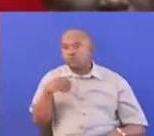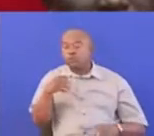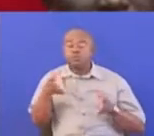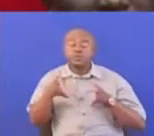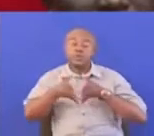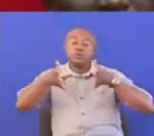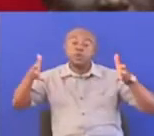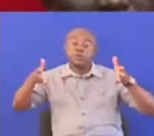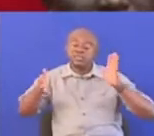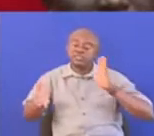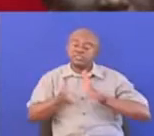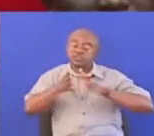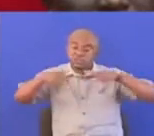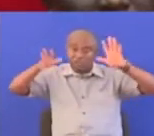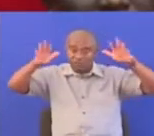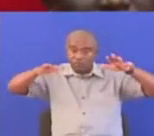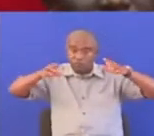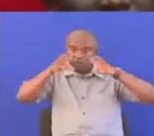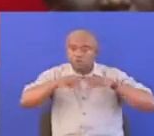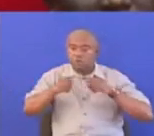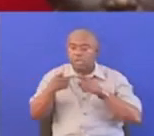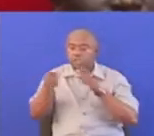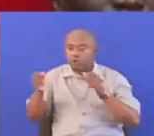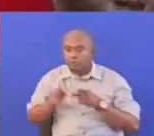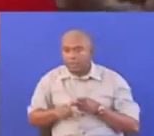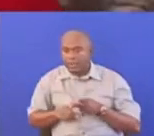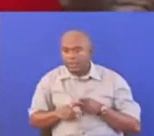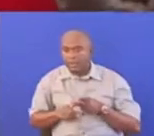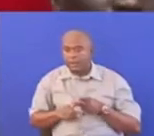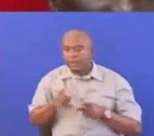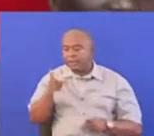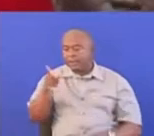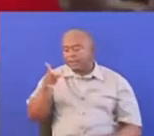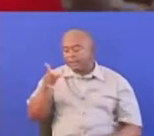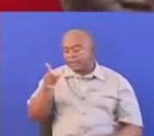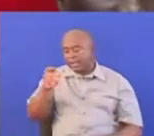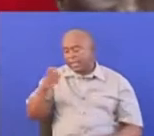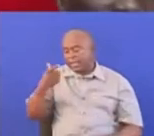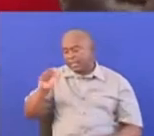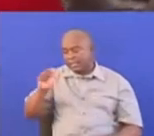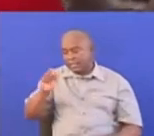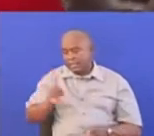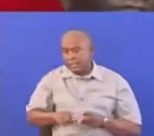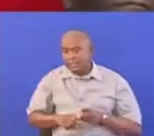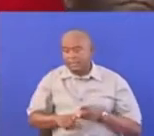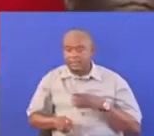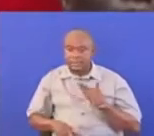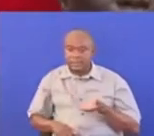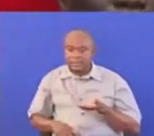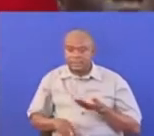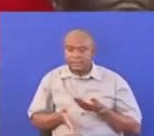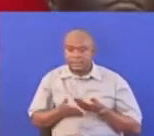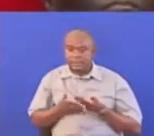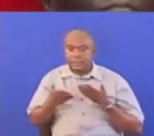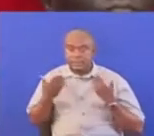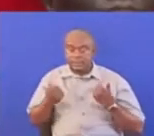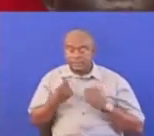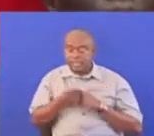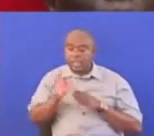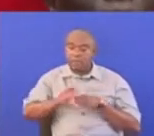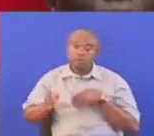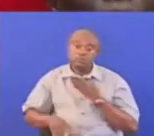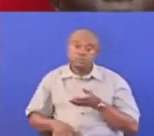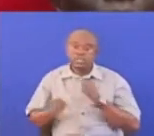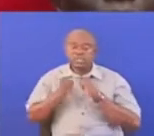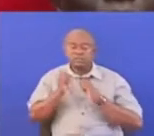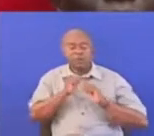mvua cha mikoa ya Kigoma, Geita, Kagera na Tabora. Kwa hiyo aina yote ya matumizi lazima